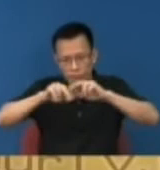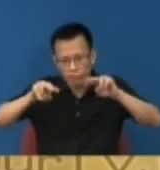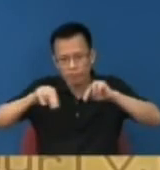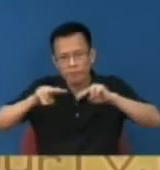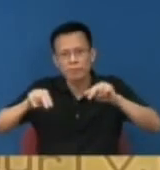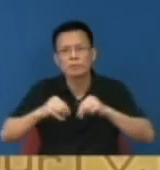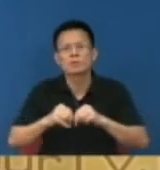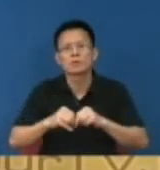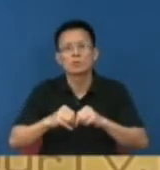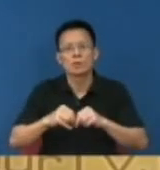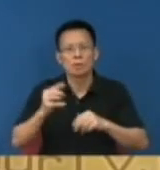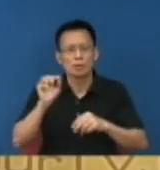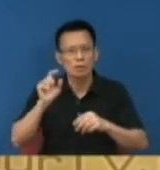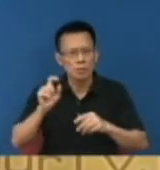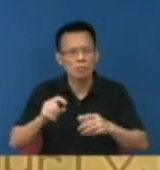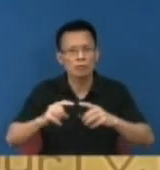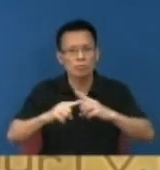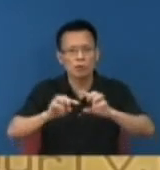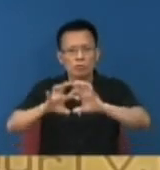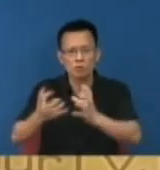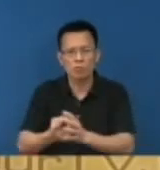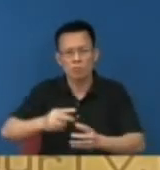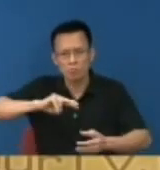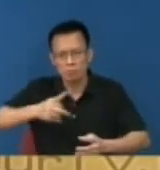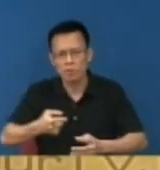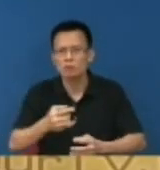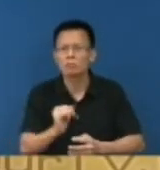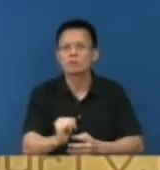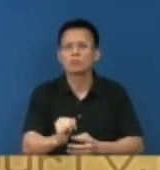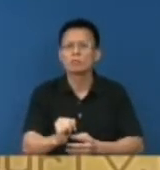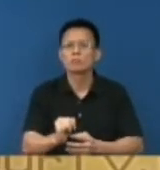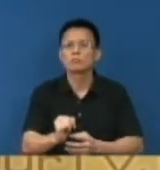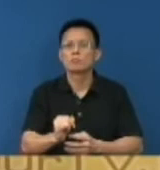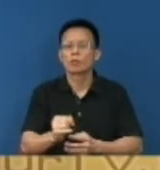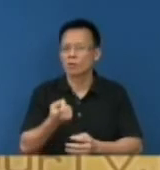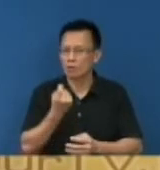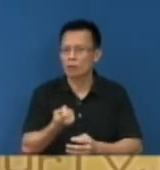黨那個政治會轉成這樣。其實一言以蔽之，就是